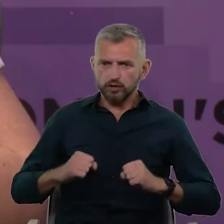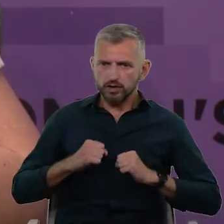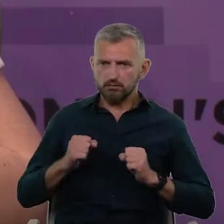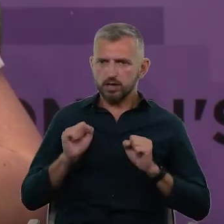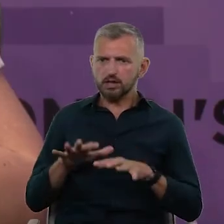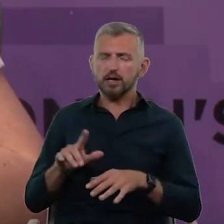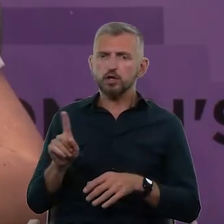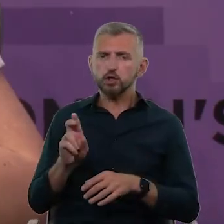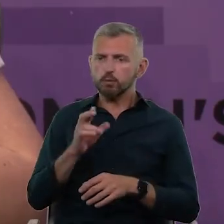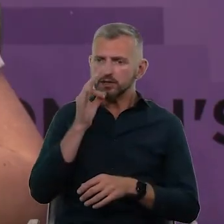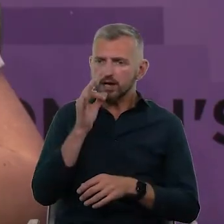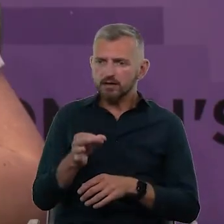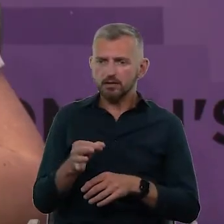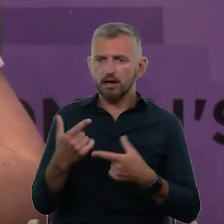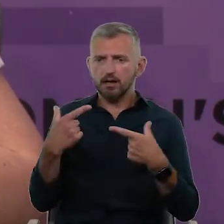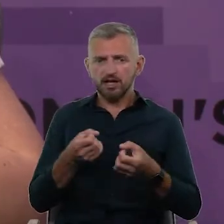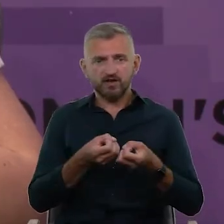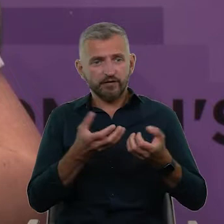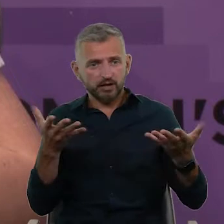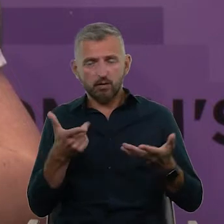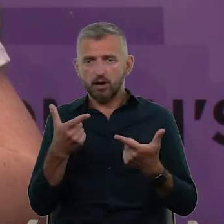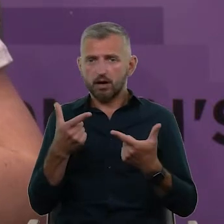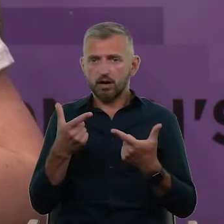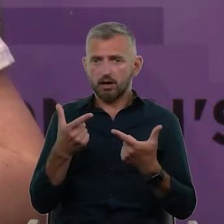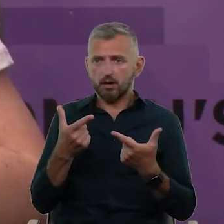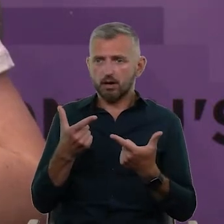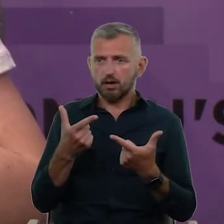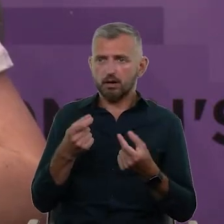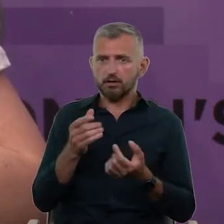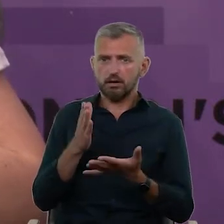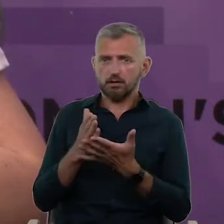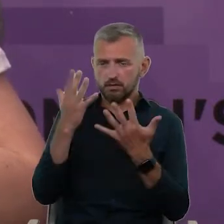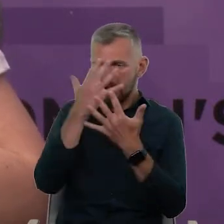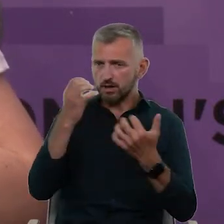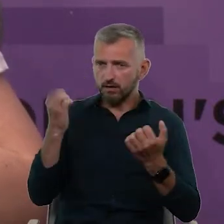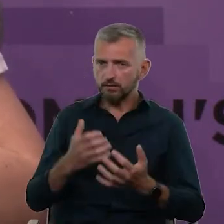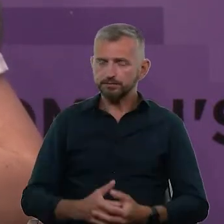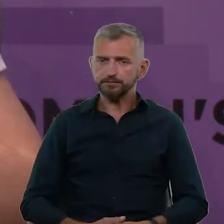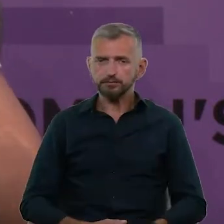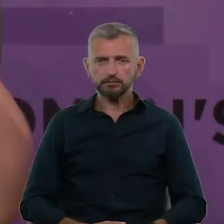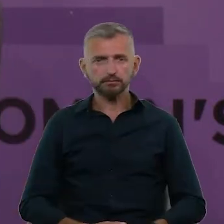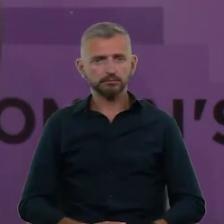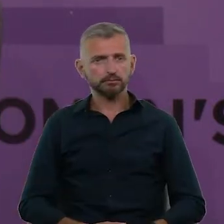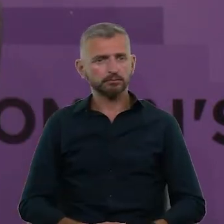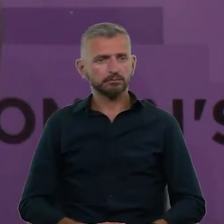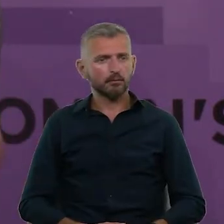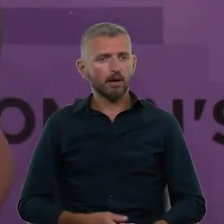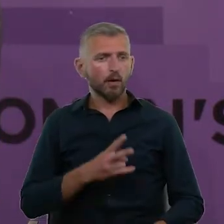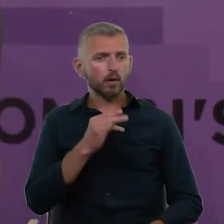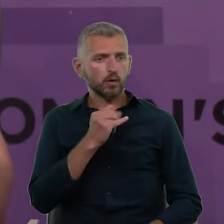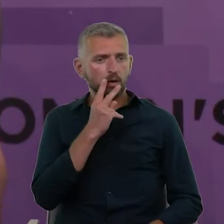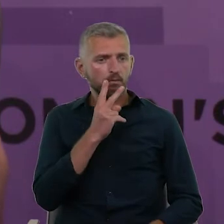прикладати, щоб сказати, де світло, а де є де темрява. Ну, бачу,